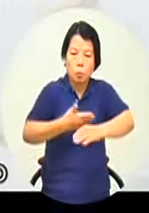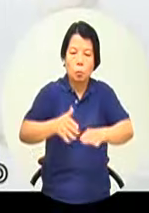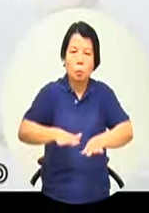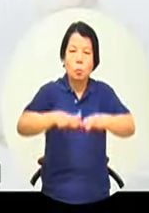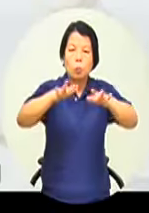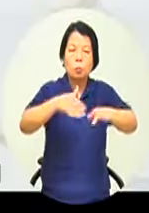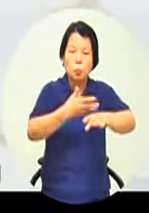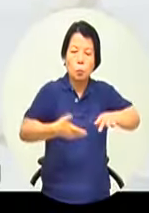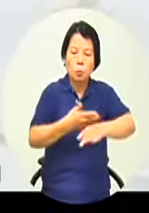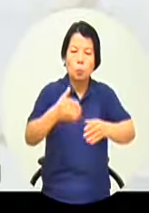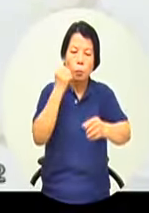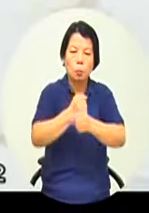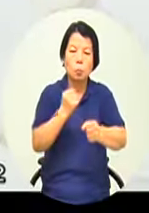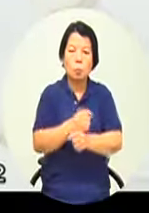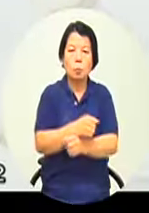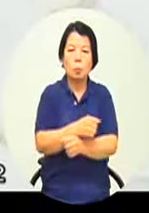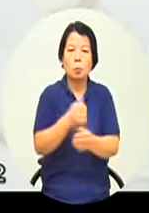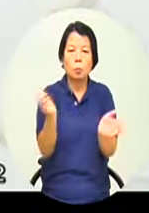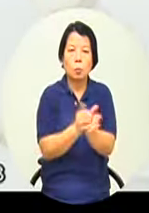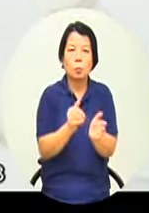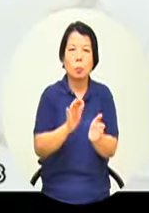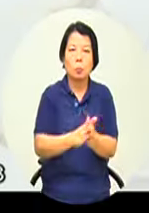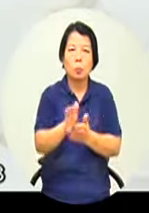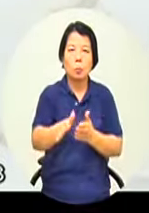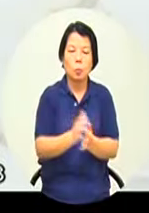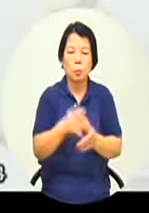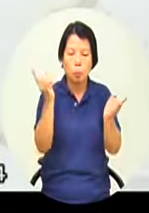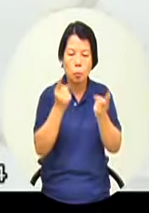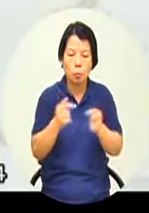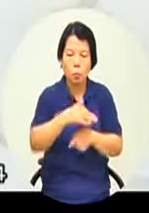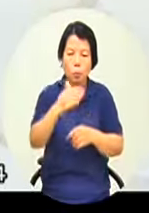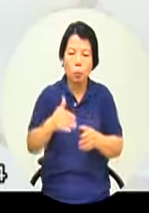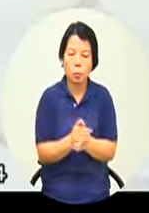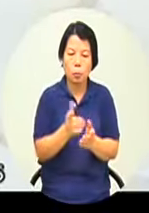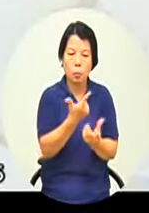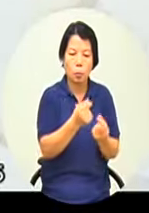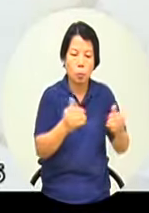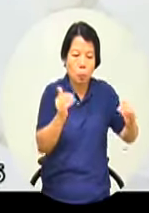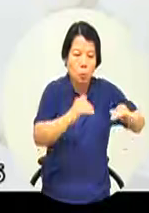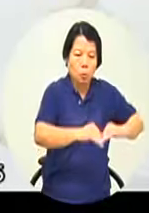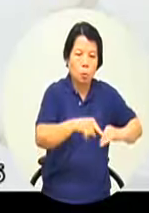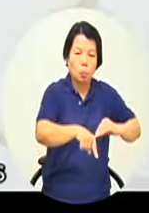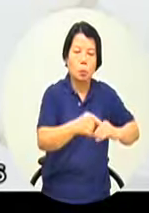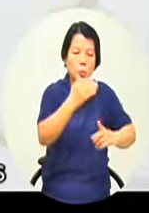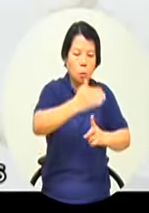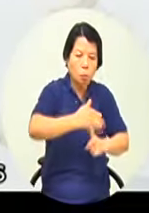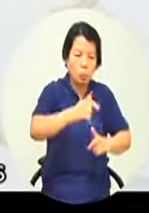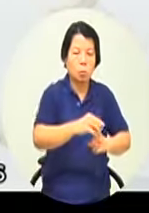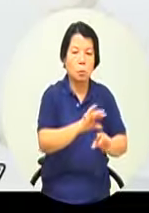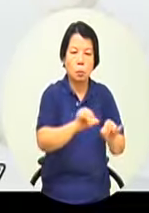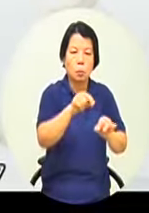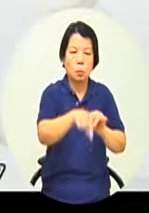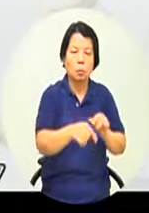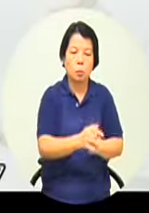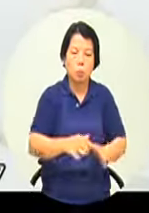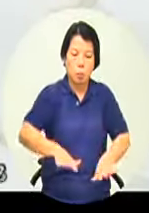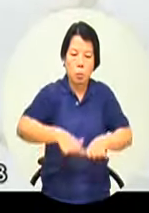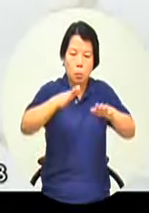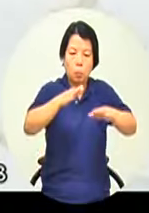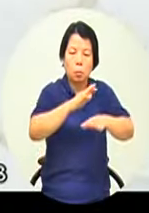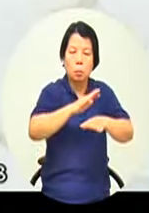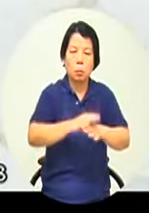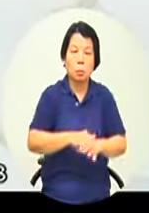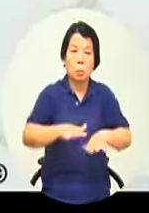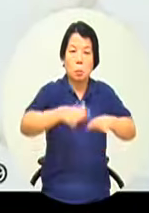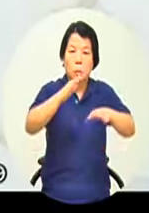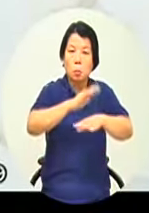好之后，我们那些鼓山区的低洼地区会不会淹水？好，这部分要